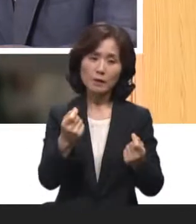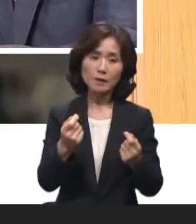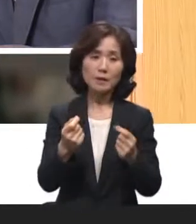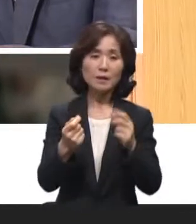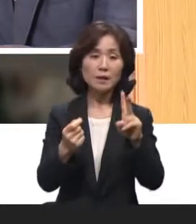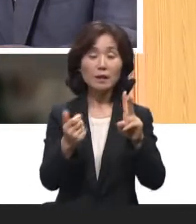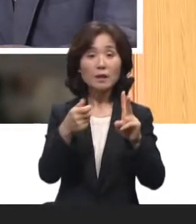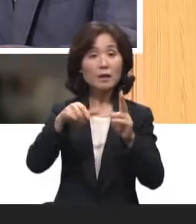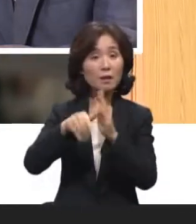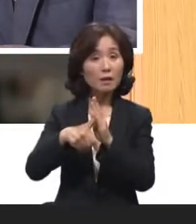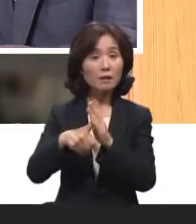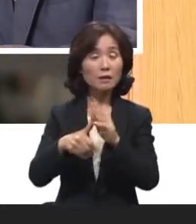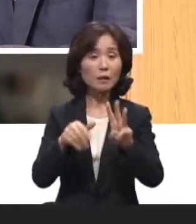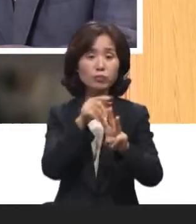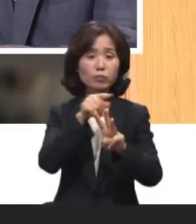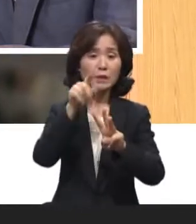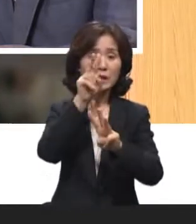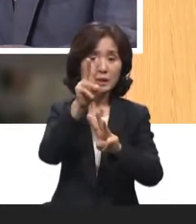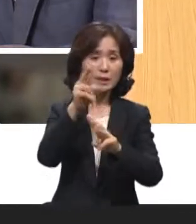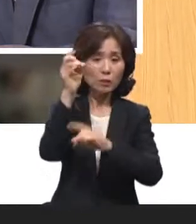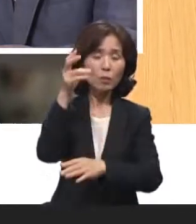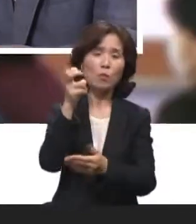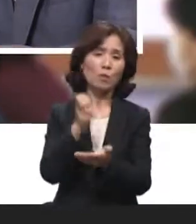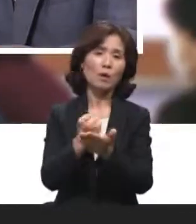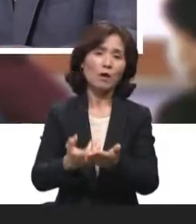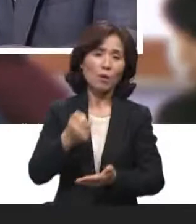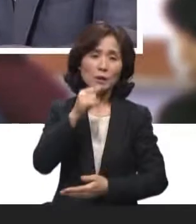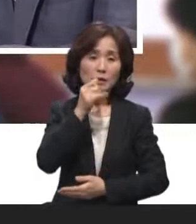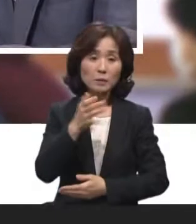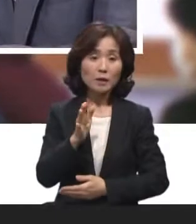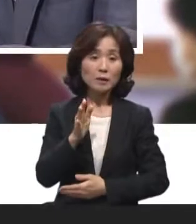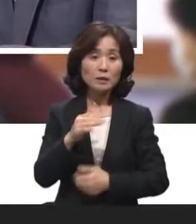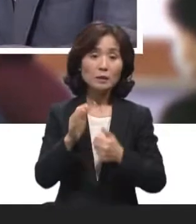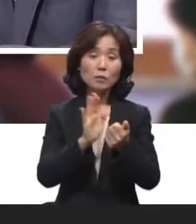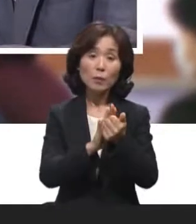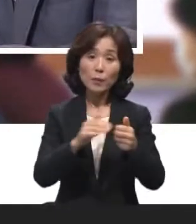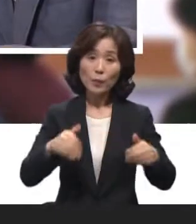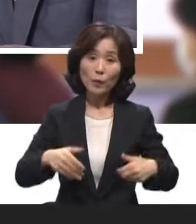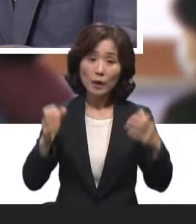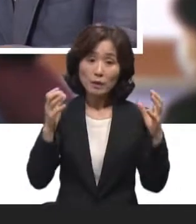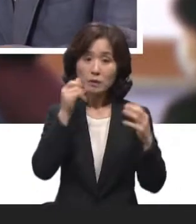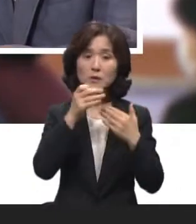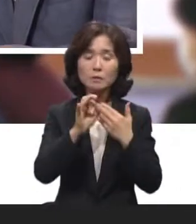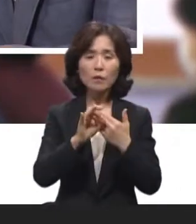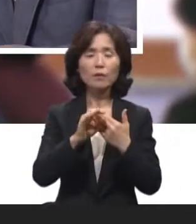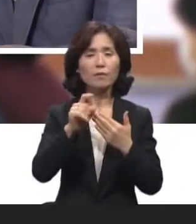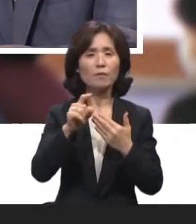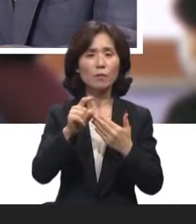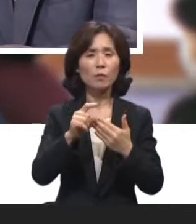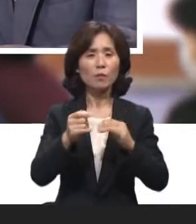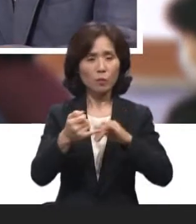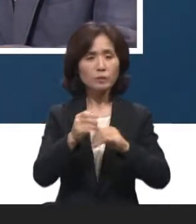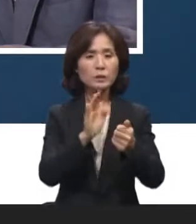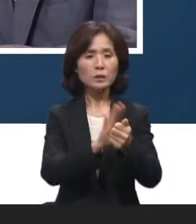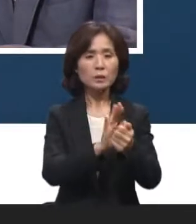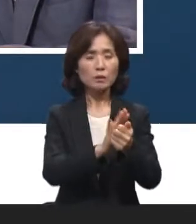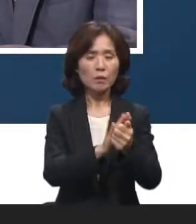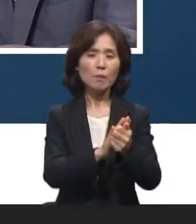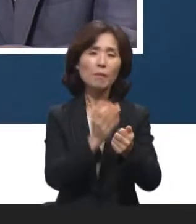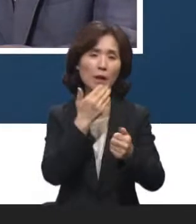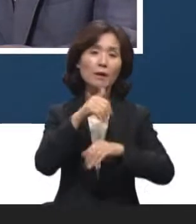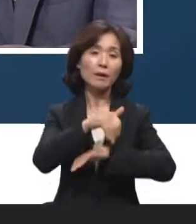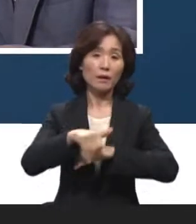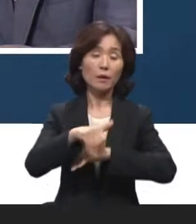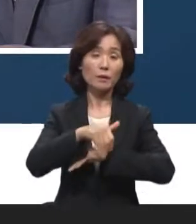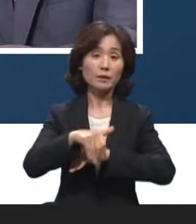이라는 시폰 이게 뭔 찍어 같기도 회원이 필요한 아이들은 또 예외 에서 더 eu 분해능 알 수 있도록